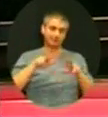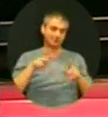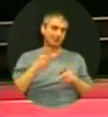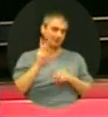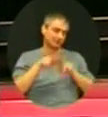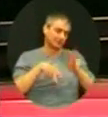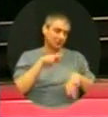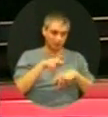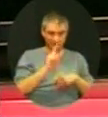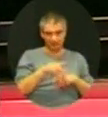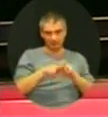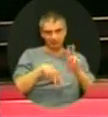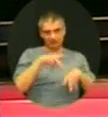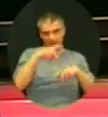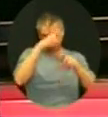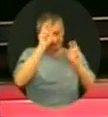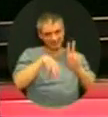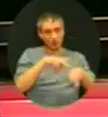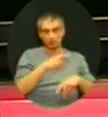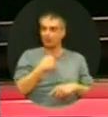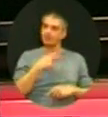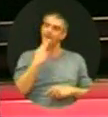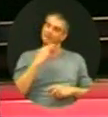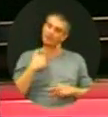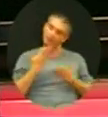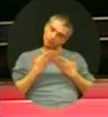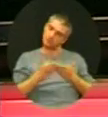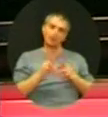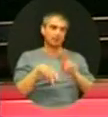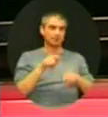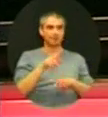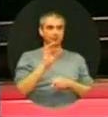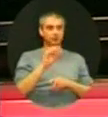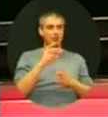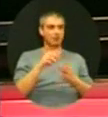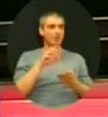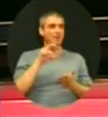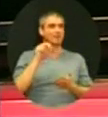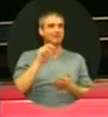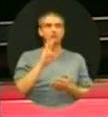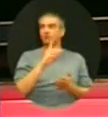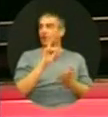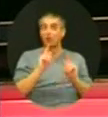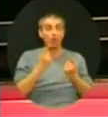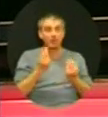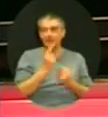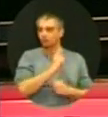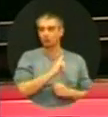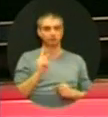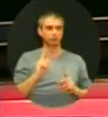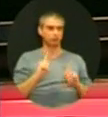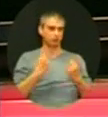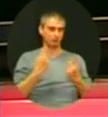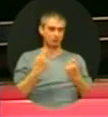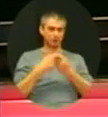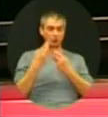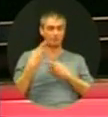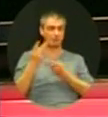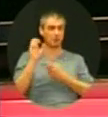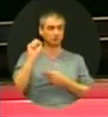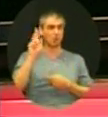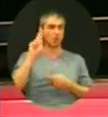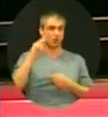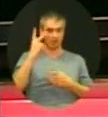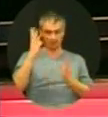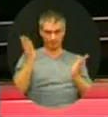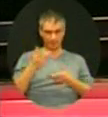הסיעודי. אמא שלה היא במצב סיעודי מורכב. אני הבטחתי לה שאנחנו נטפל בעניין הזה של נווה שווה, כי קוראים שם דברים שאסור שיקרו. לעניין סורוקה,